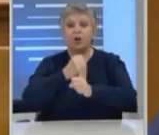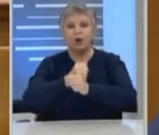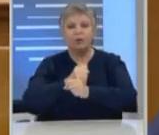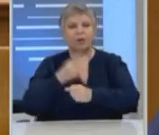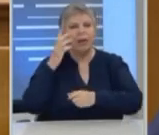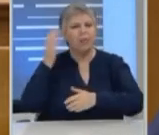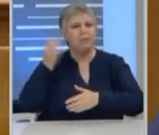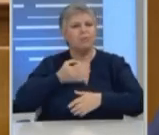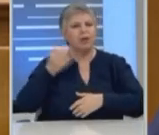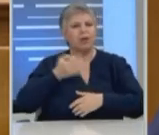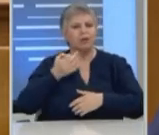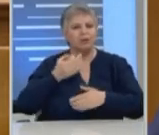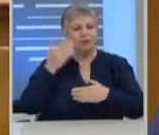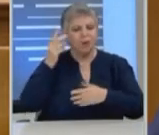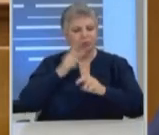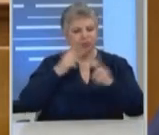σας.